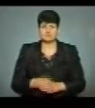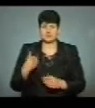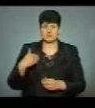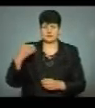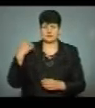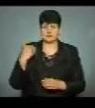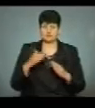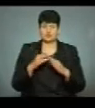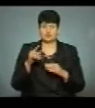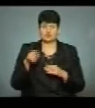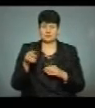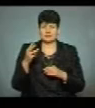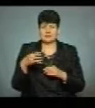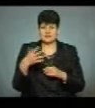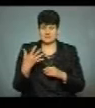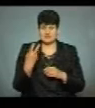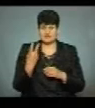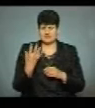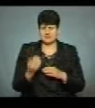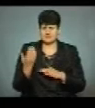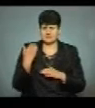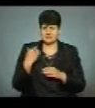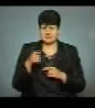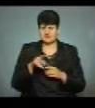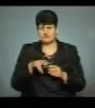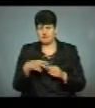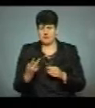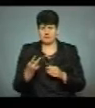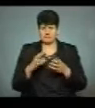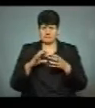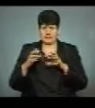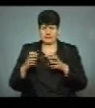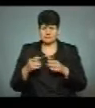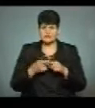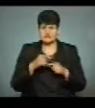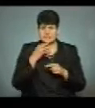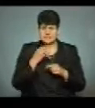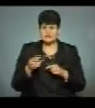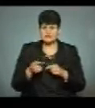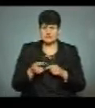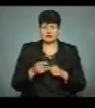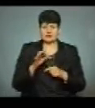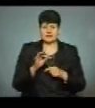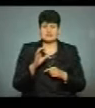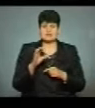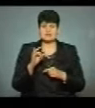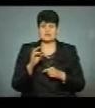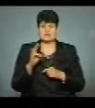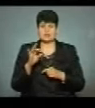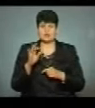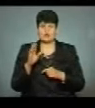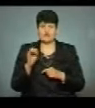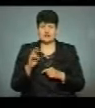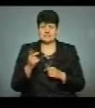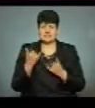спиною будинок номер 35. 2 дні тому звідси впав шматок плитки. Про це повідомив тернополянин Олег Синовець. Зараз аварійну